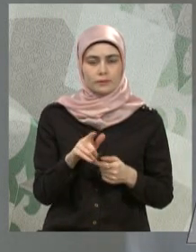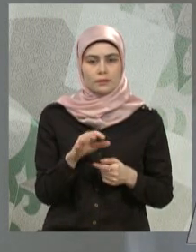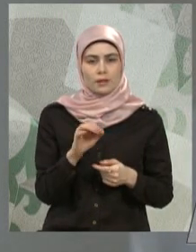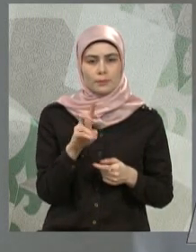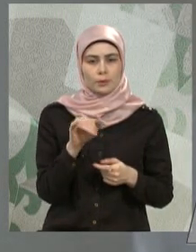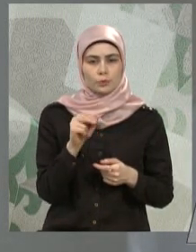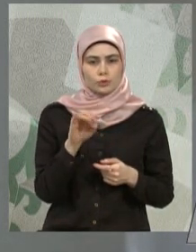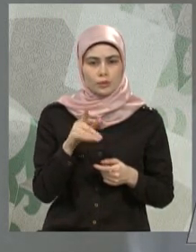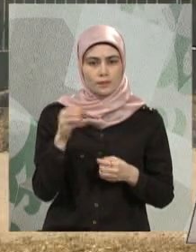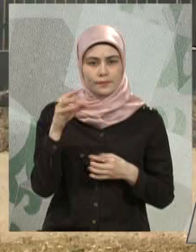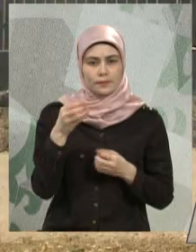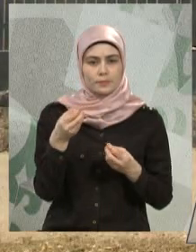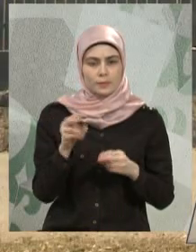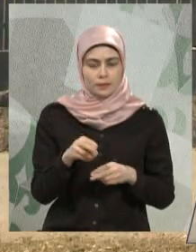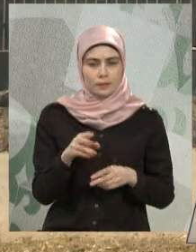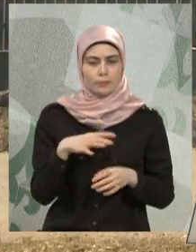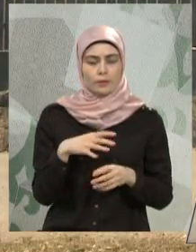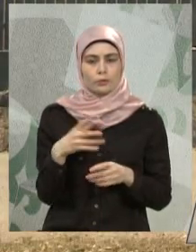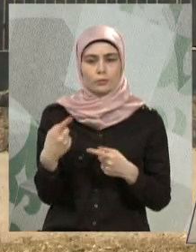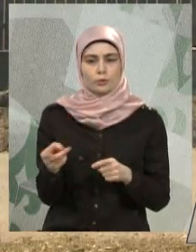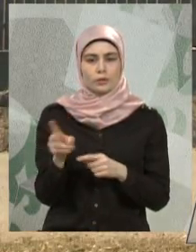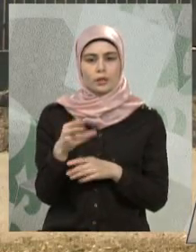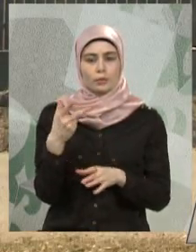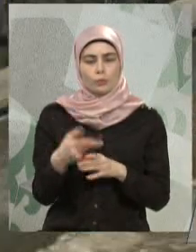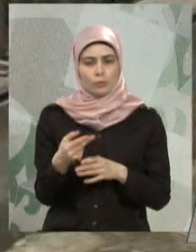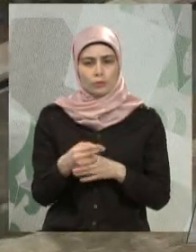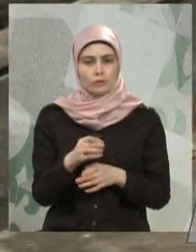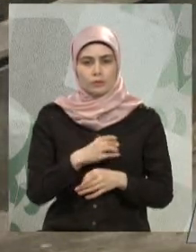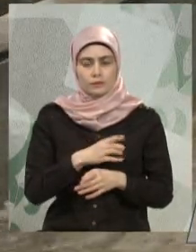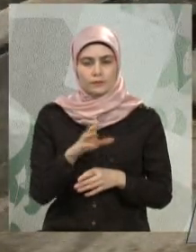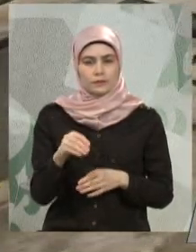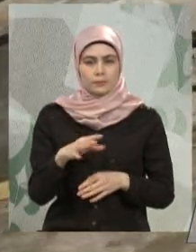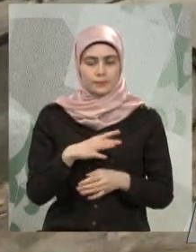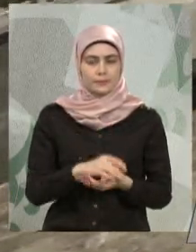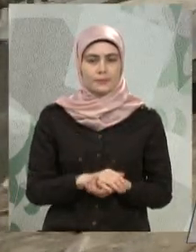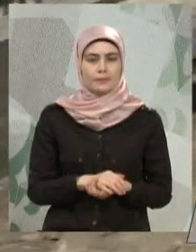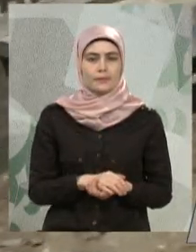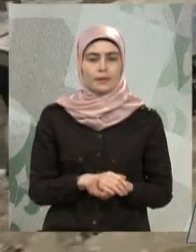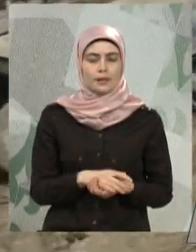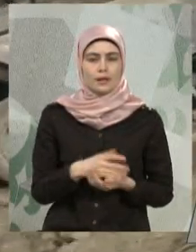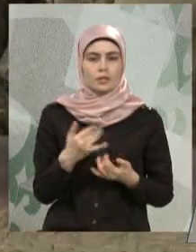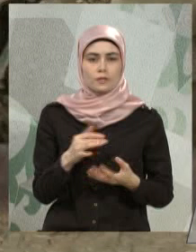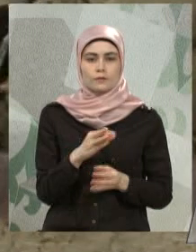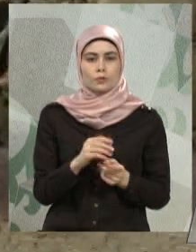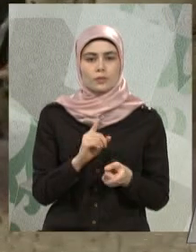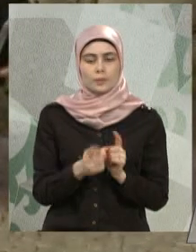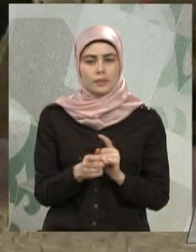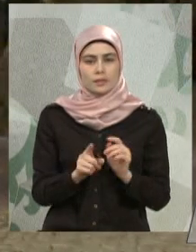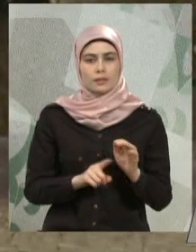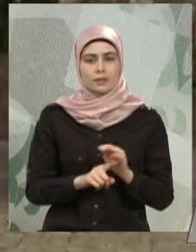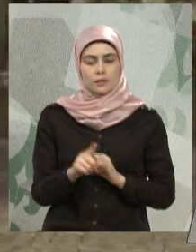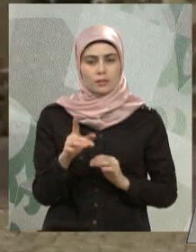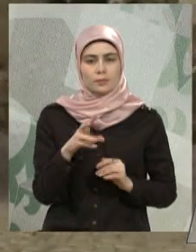облучать ультрафиолетовой лампой. Ситуация в корне изменилась, когда в республике начала свое действие программа по модернизации здравоохранения. В